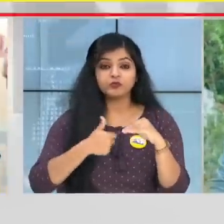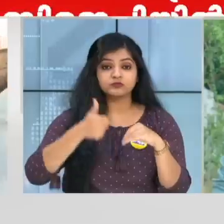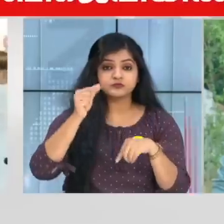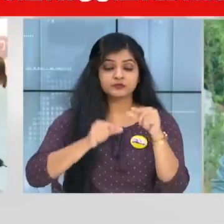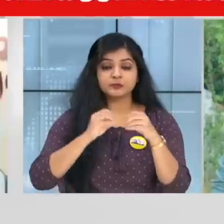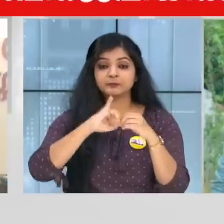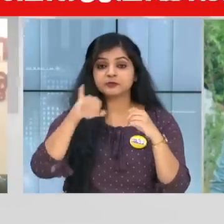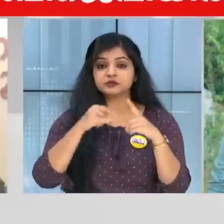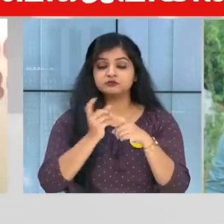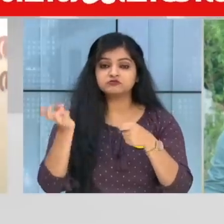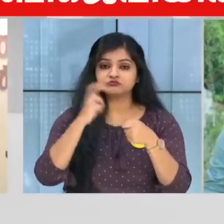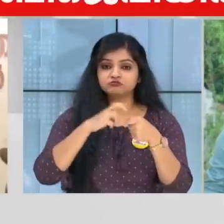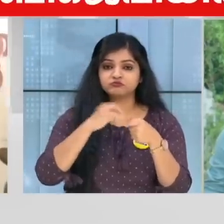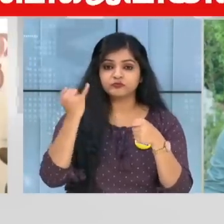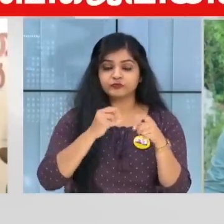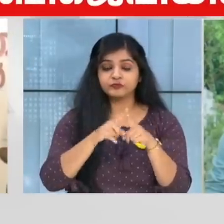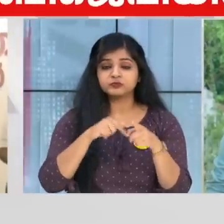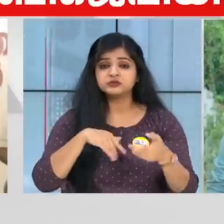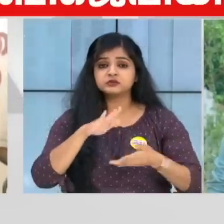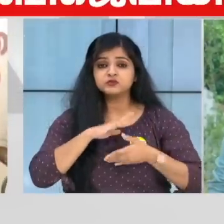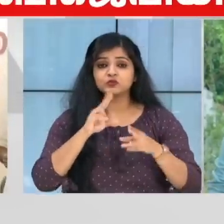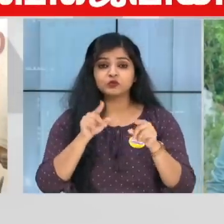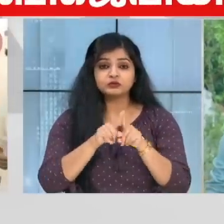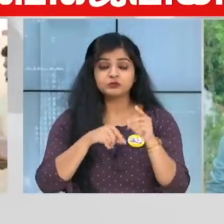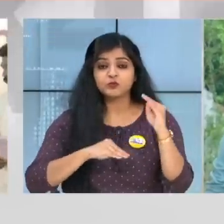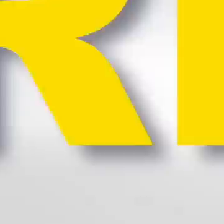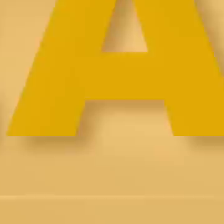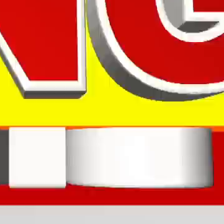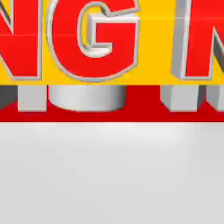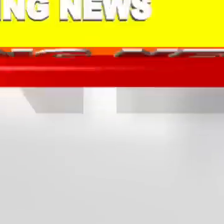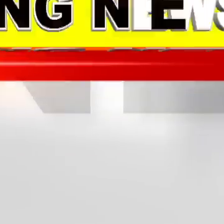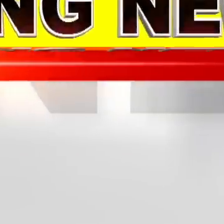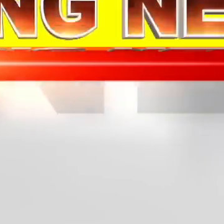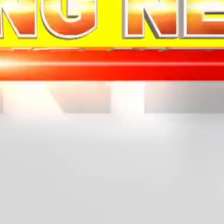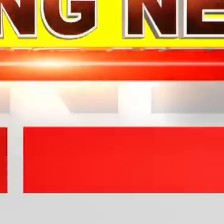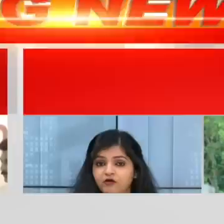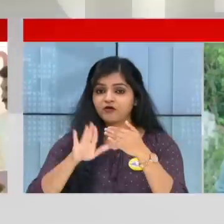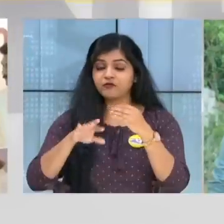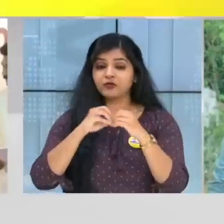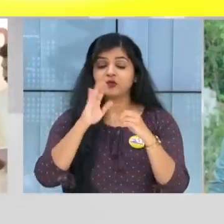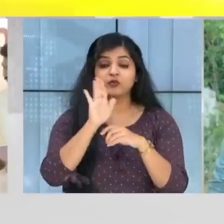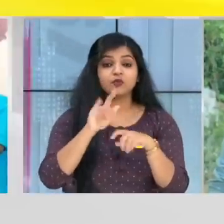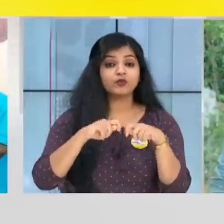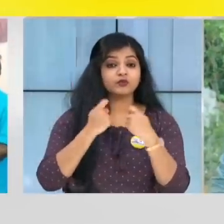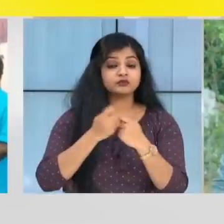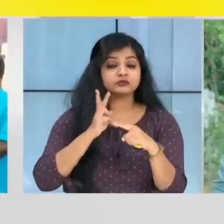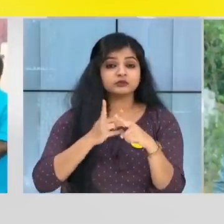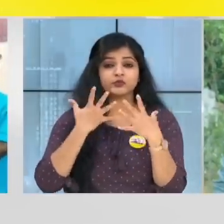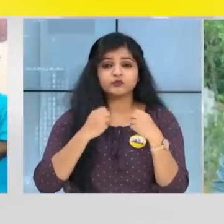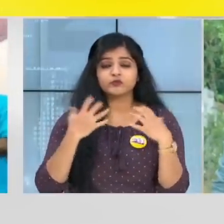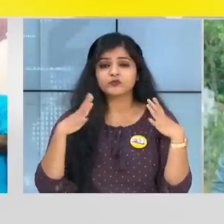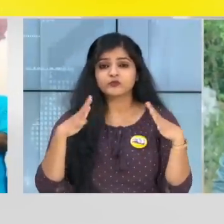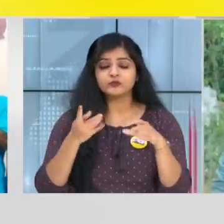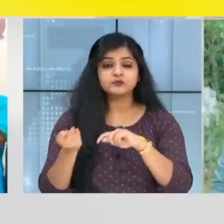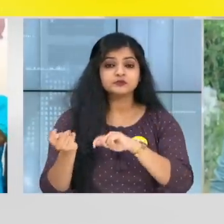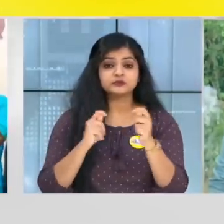BJPയിലേക്ക് എത്തും. കാരണം അസംതൃപ്തരായ നിരവധി പേരാണ് കോൺഗ്രസിലുള്ളത്. അതുകൊണ്ട് തന്നെ ഇവർക്ക് ഈ കോൺഗ്രസിൽ തുടർന്നു പോകാൻ കഴിയില്ല എന്നുള്ളതാണ് BJP